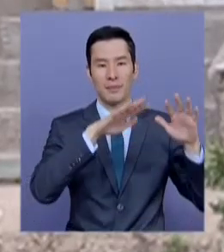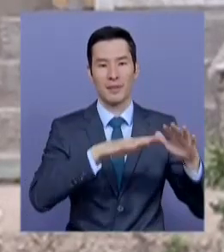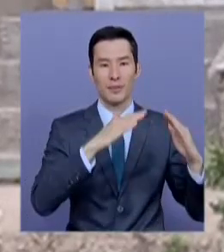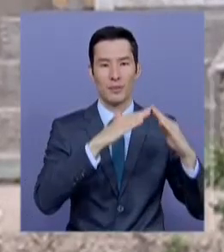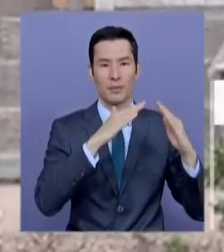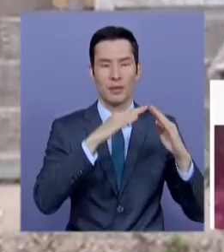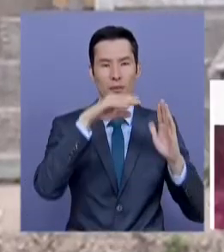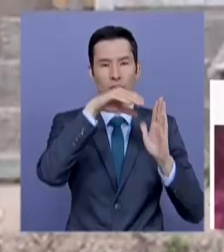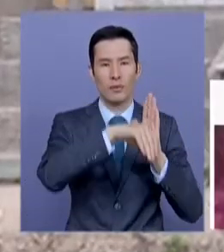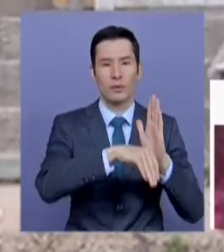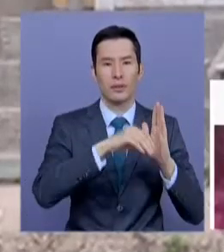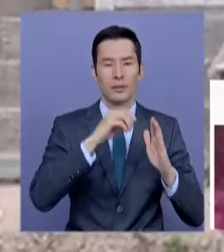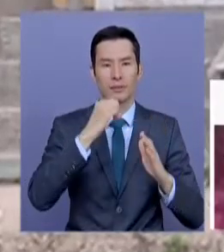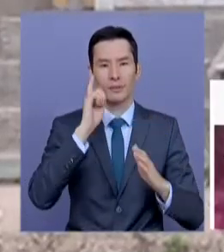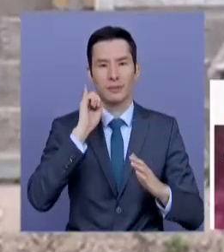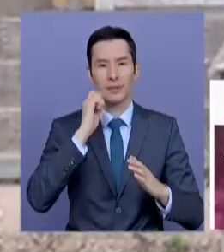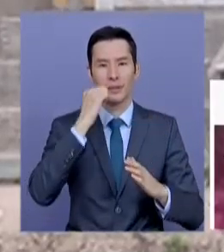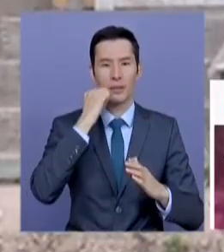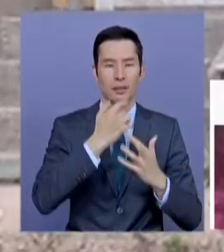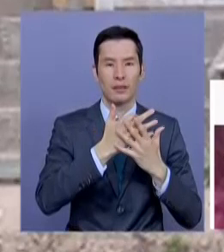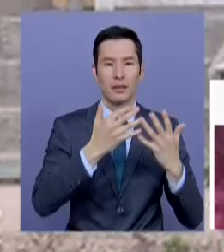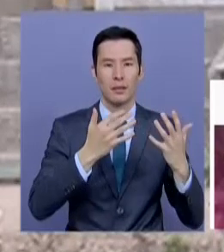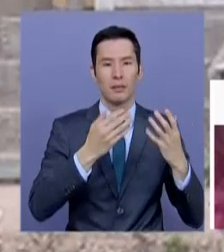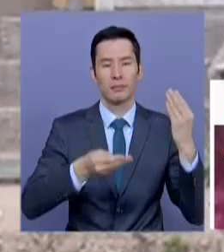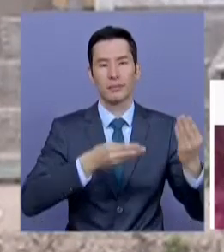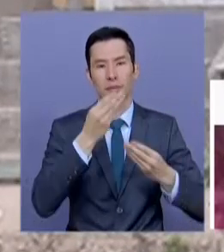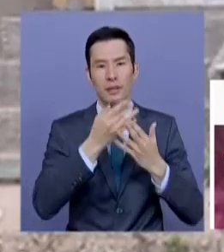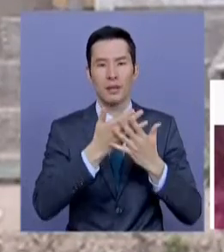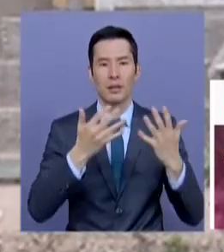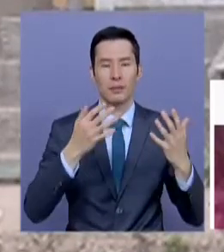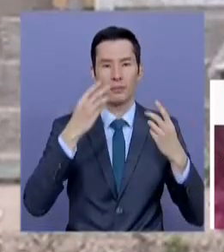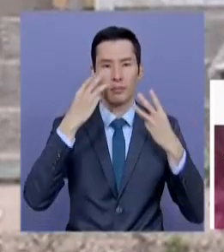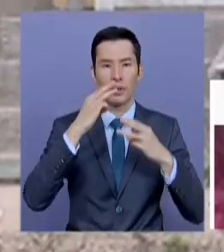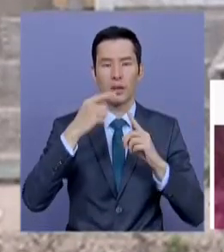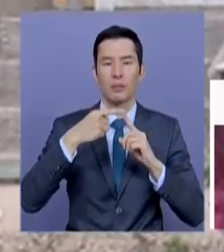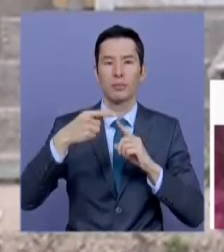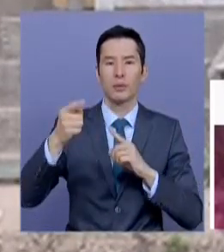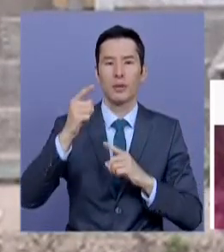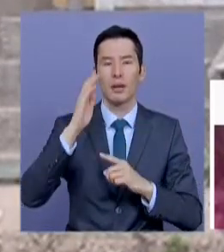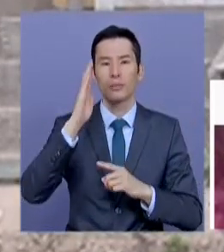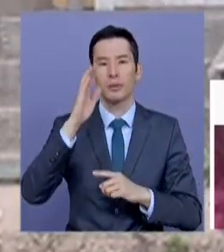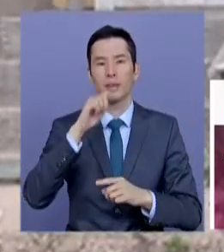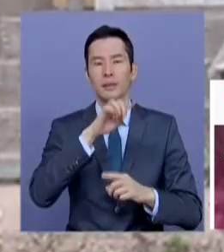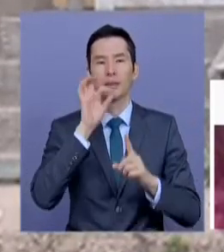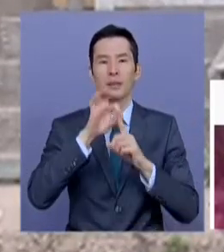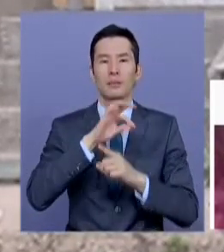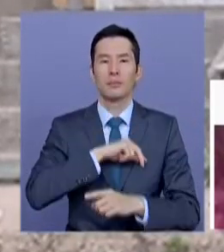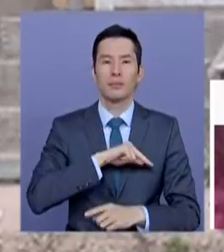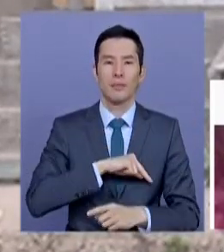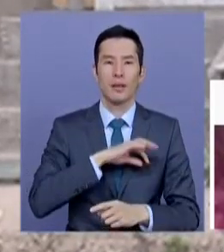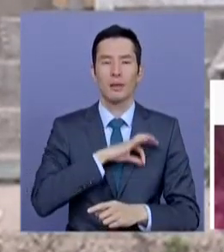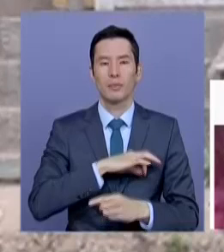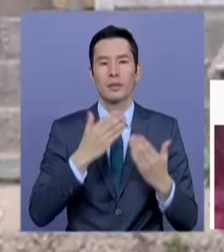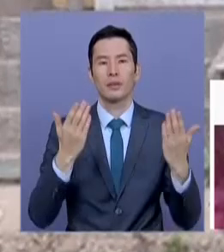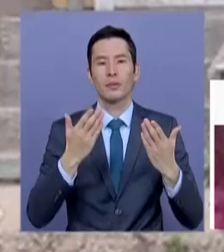Ғимараттың ішкі көрінісінің эскиздік жобасы дайындалуда. Жалпы болашақта қандай бағытта жұмыс жасайтыны бойынша